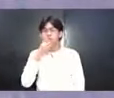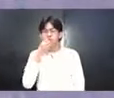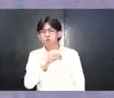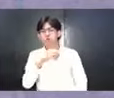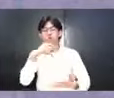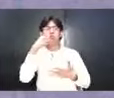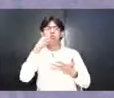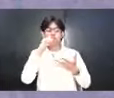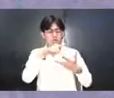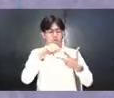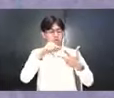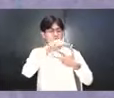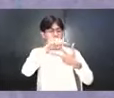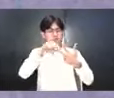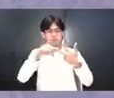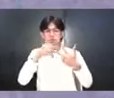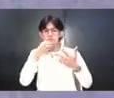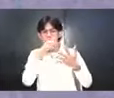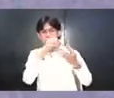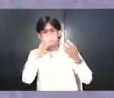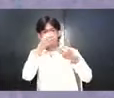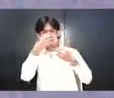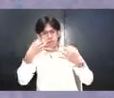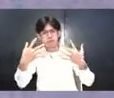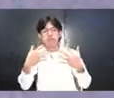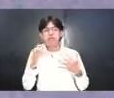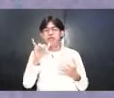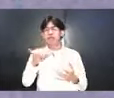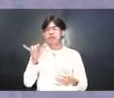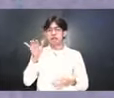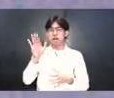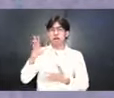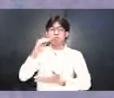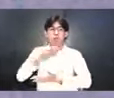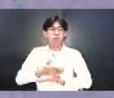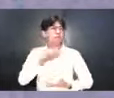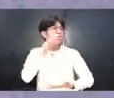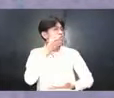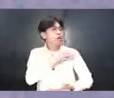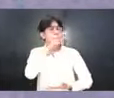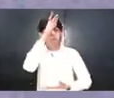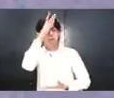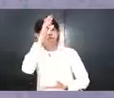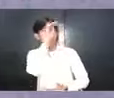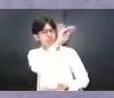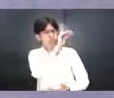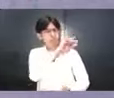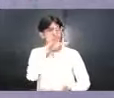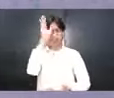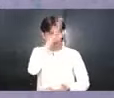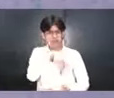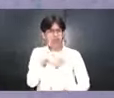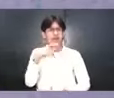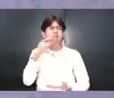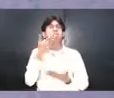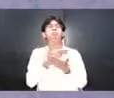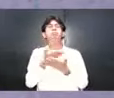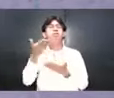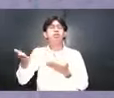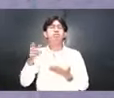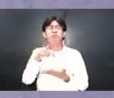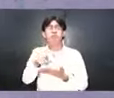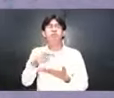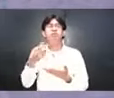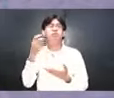Parang yung anak, inutusan ng tatay. Sabi niya sa anak niyang lalaki, anak, ibili mo nga ako ng soft